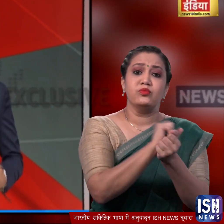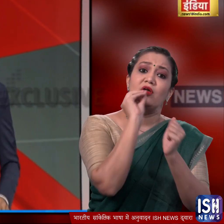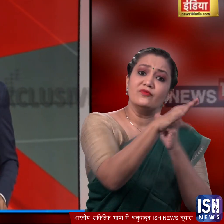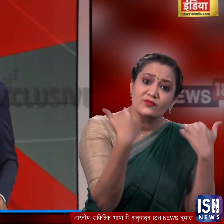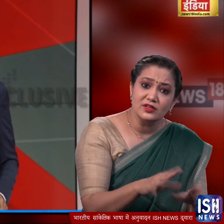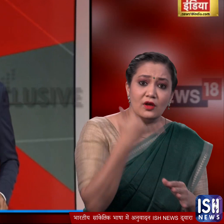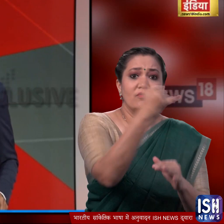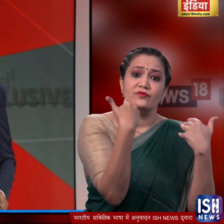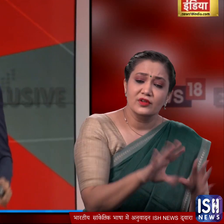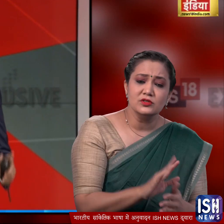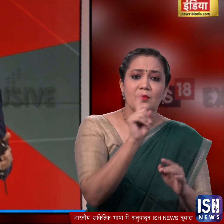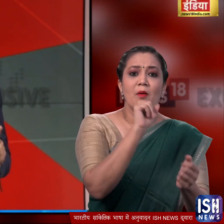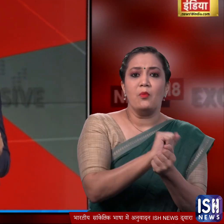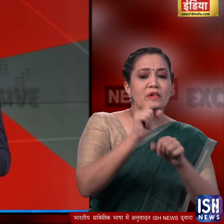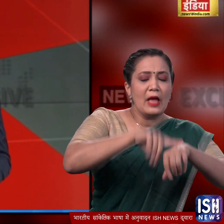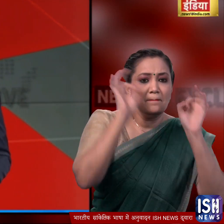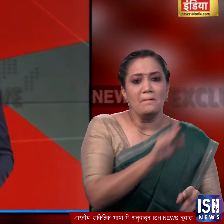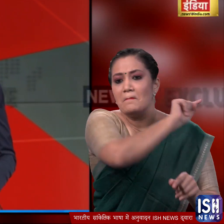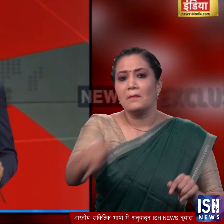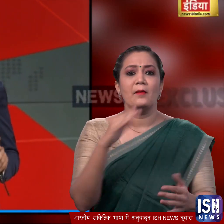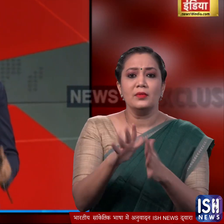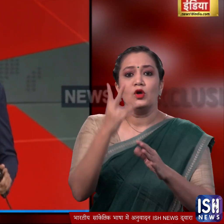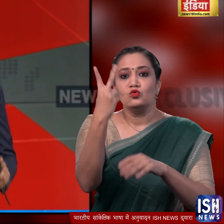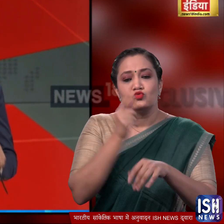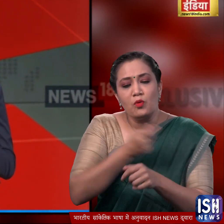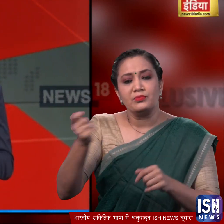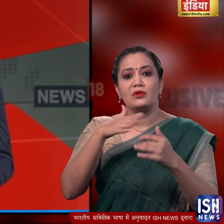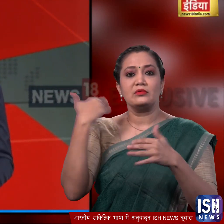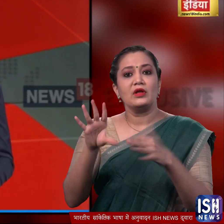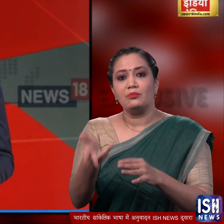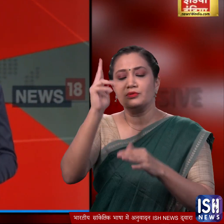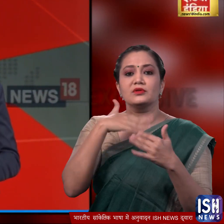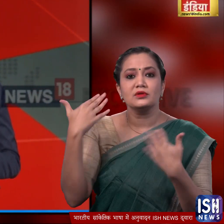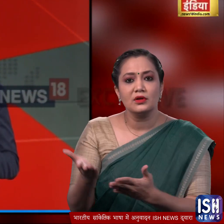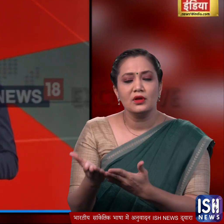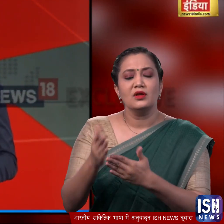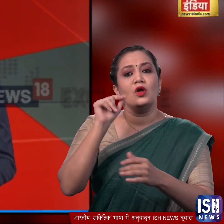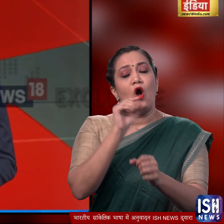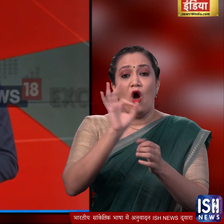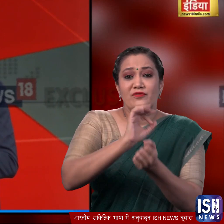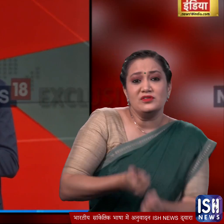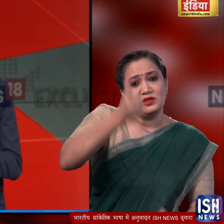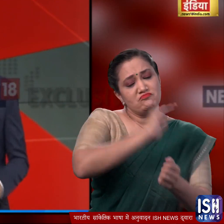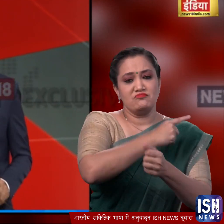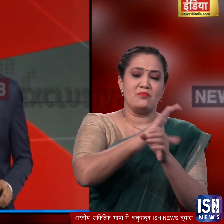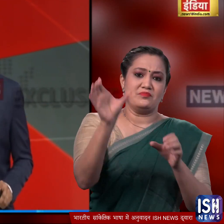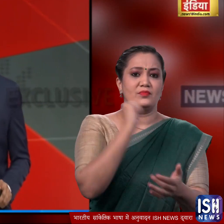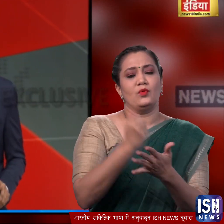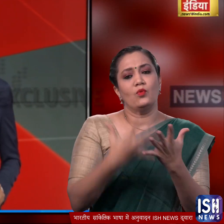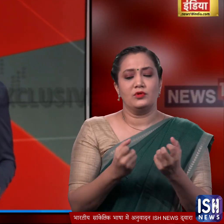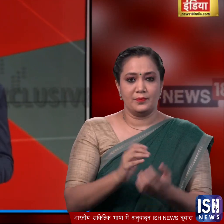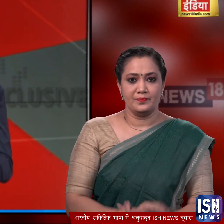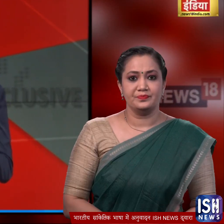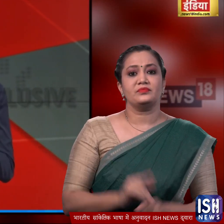ही पुलिस को फोन भी कर दिया था, लेकिन पुलिस टाइम पर नहीं पहुंची और अब डबल मर्डर के बाद बदवाल मचा तो इलाके के थानेदार को लाइन हाजिर कर दिया